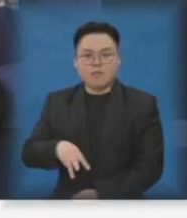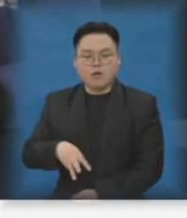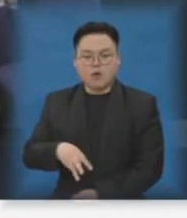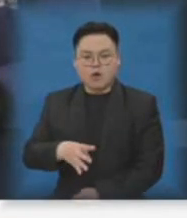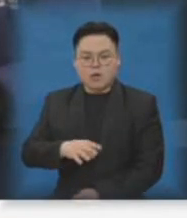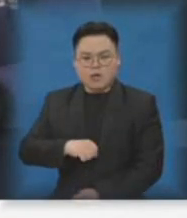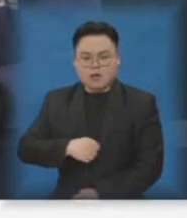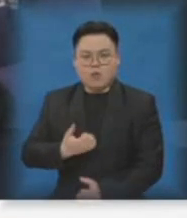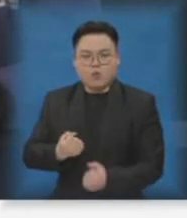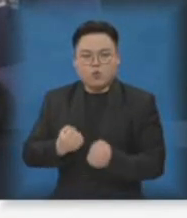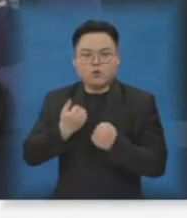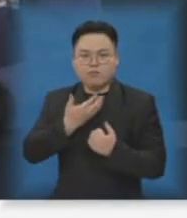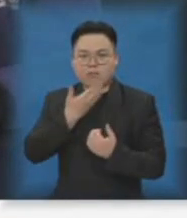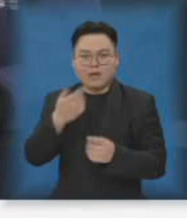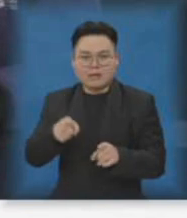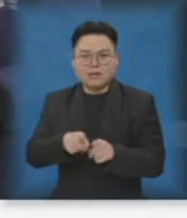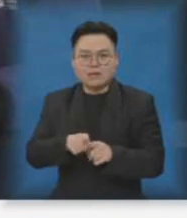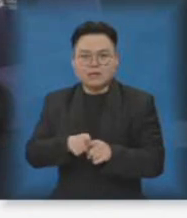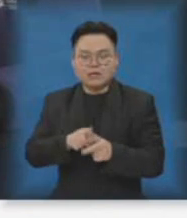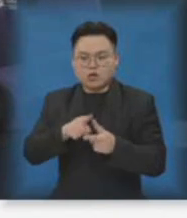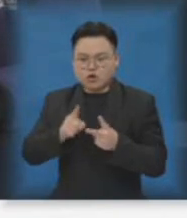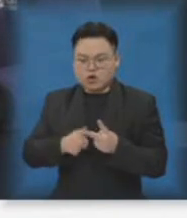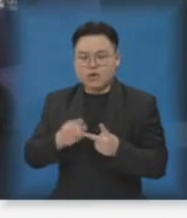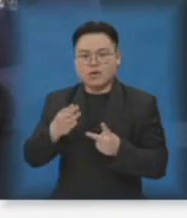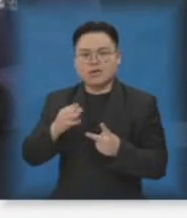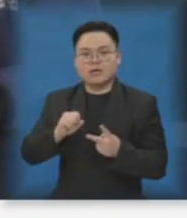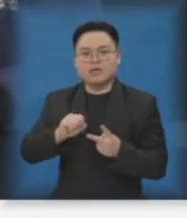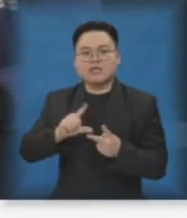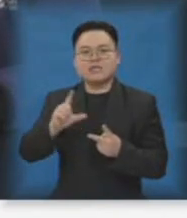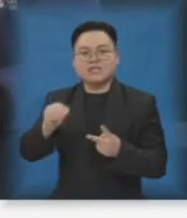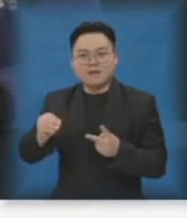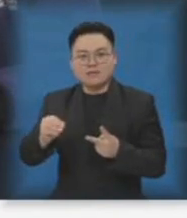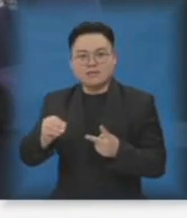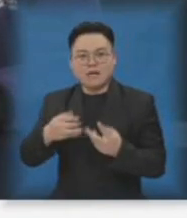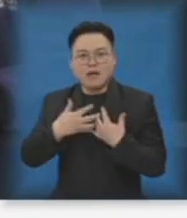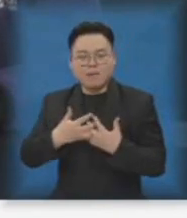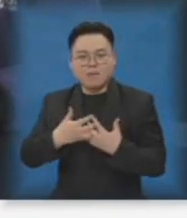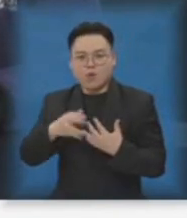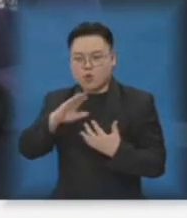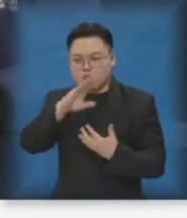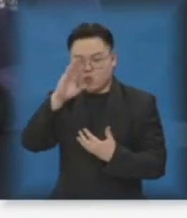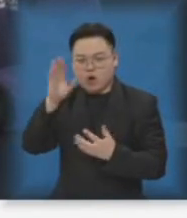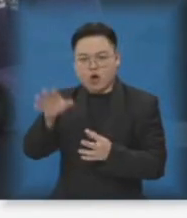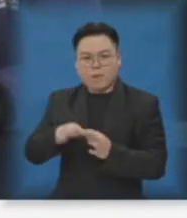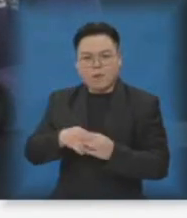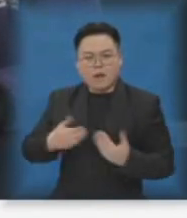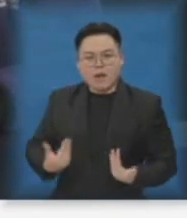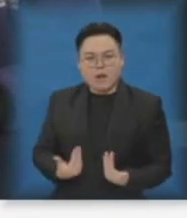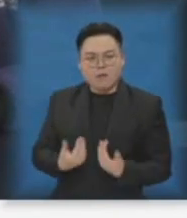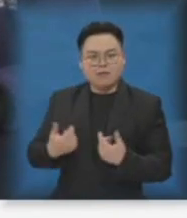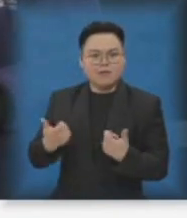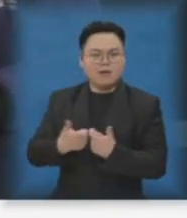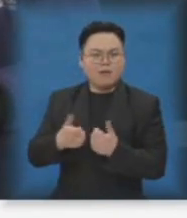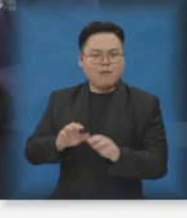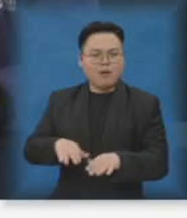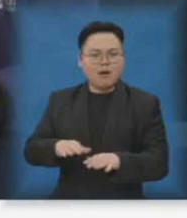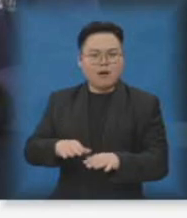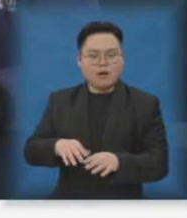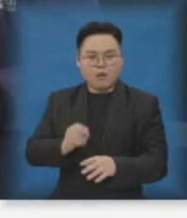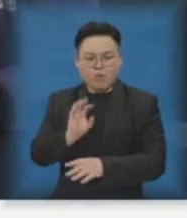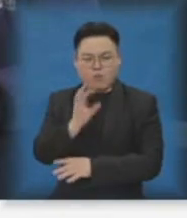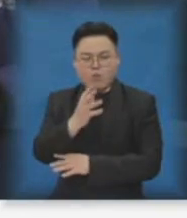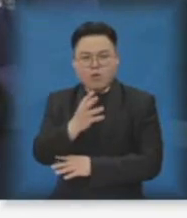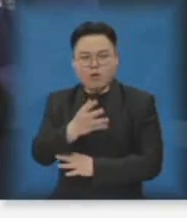энэ мөчтөө зэрэгцээ шавьчны үед бол температур өндөр байхаараа таатай орчин бүрддэг. Тэгэхээр нэг өсөндөө гол эдсдэжэл нь болдог модны